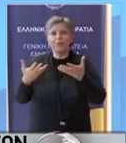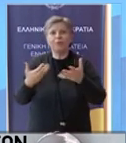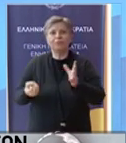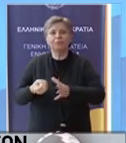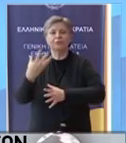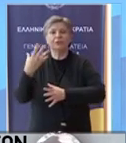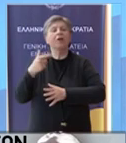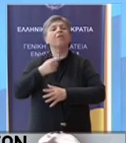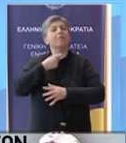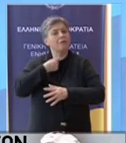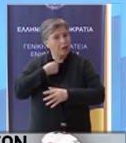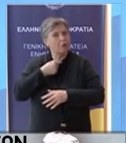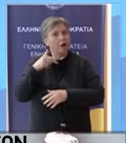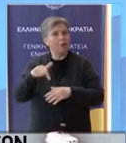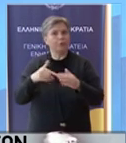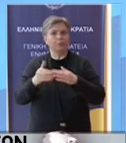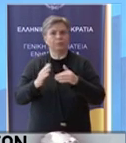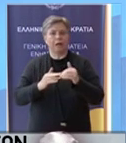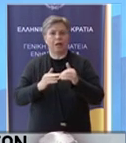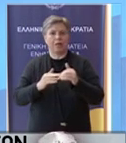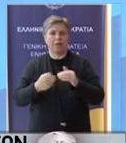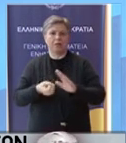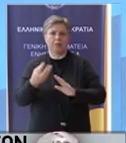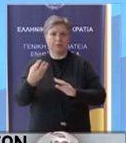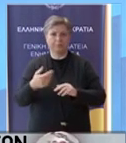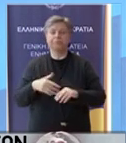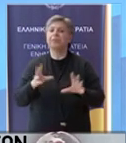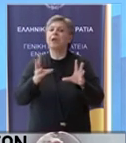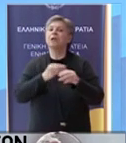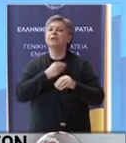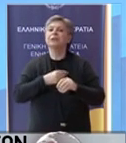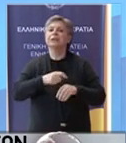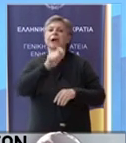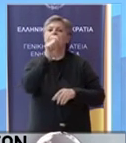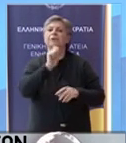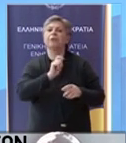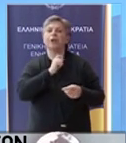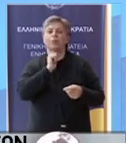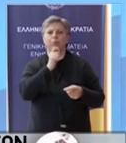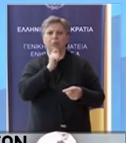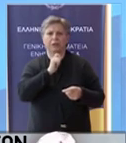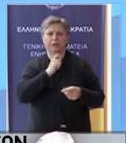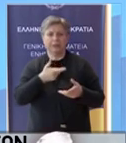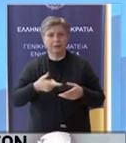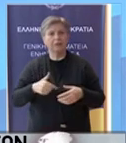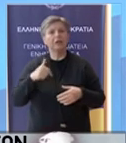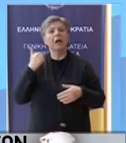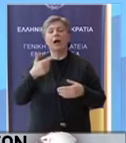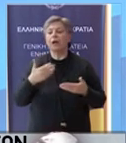Να θυμίσω ότι σε ό,τι αφορά το Υπουργείο Ψηφιακής Πολιτικής, ήδη η τεχνική βοήθεια για